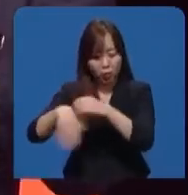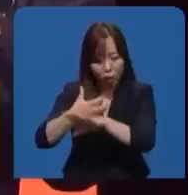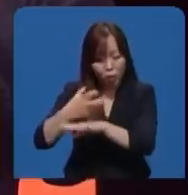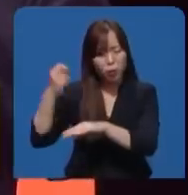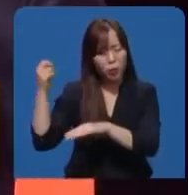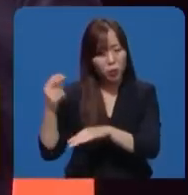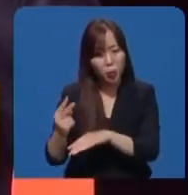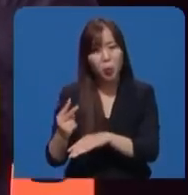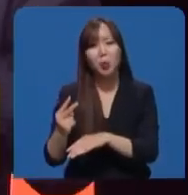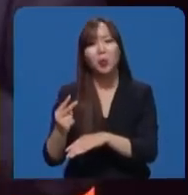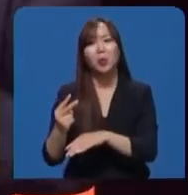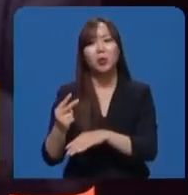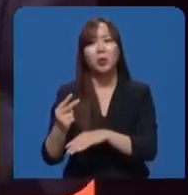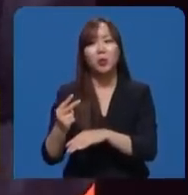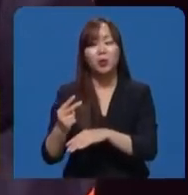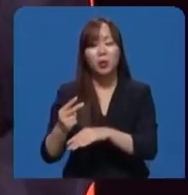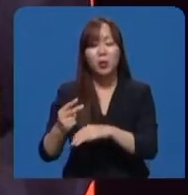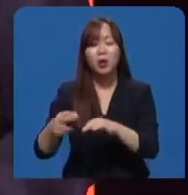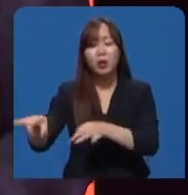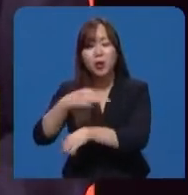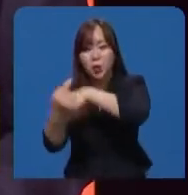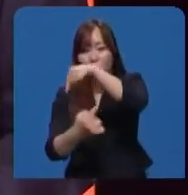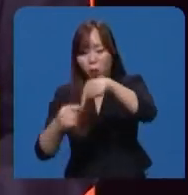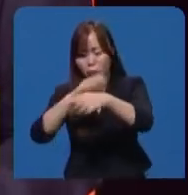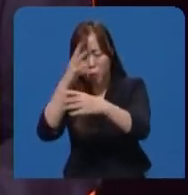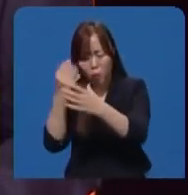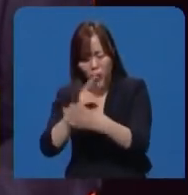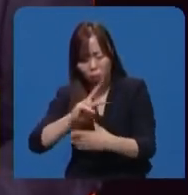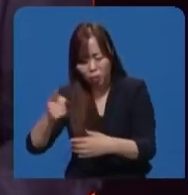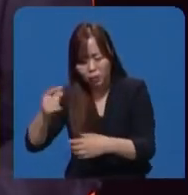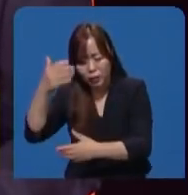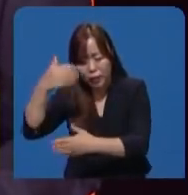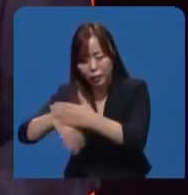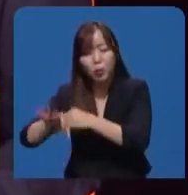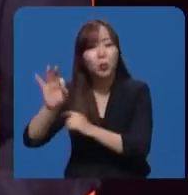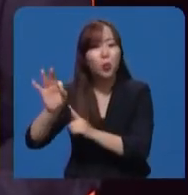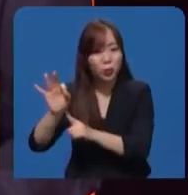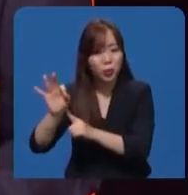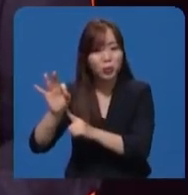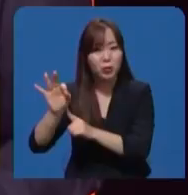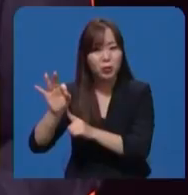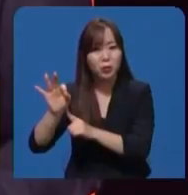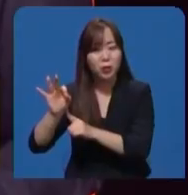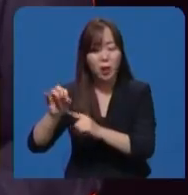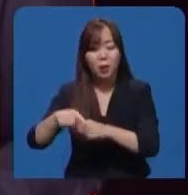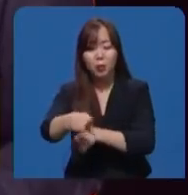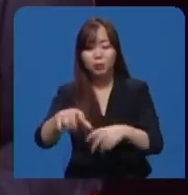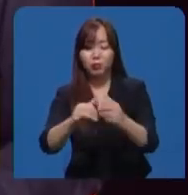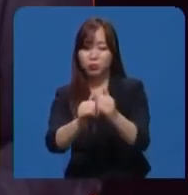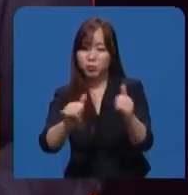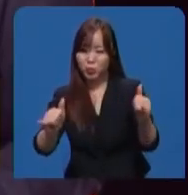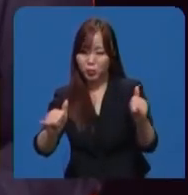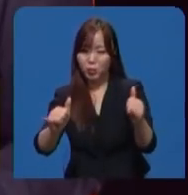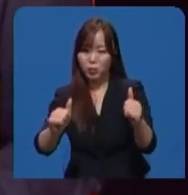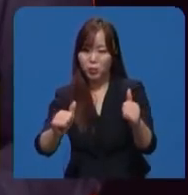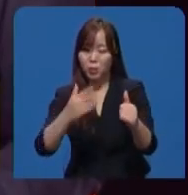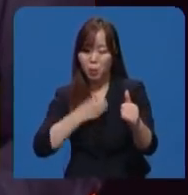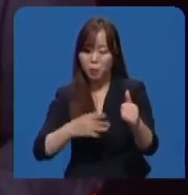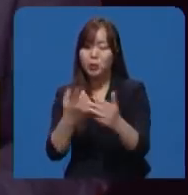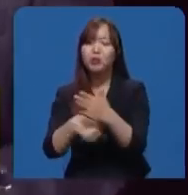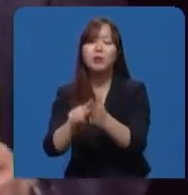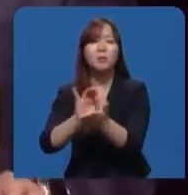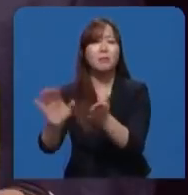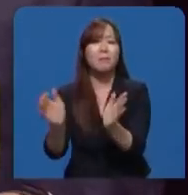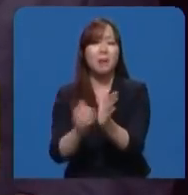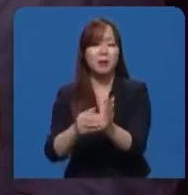행정개혁하고 그다음에 경영개혁을 다 해가지고 거기에 남는 돈을 서민복지에 다 투입을 했습니다.